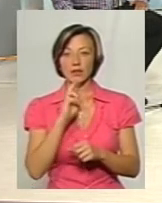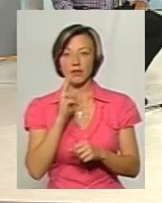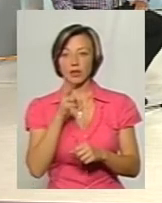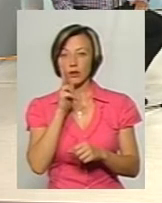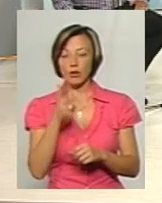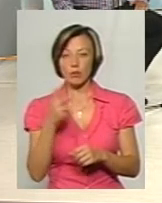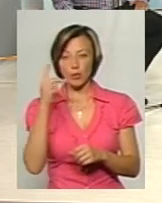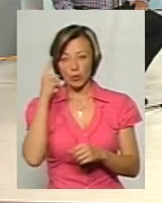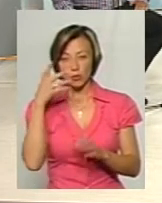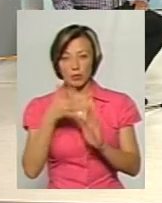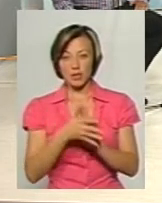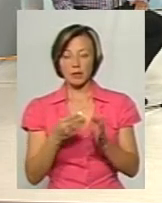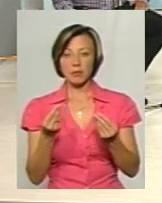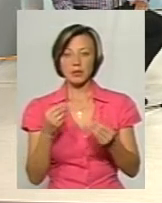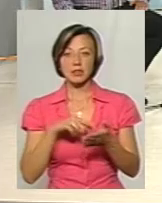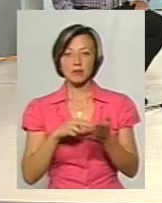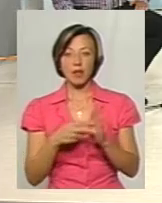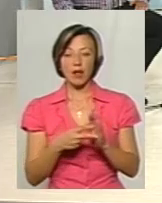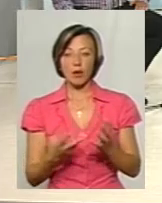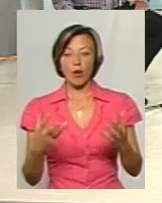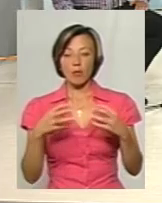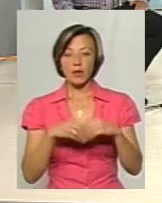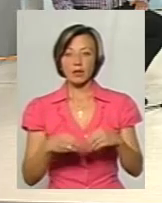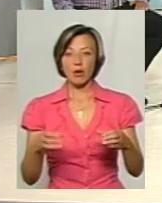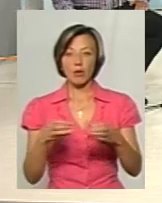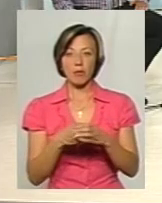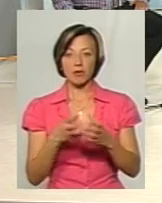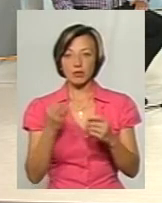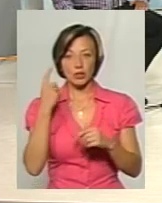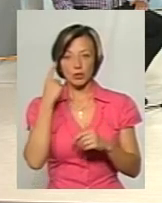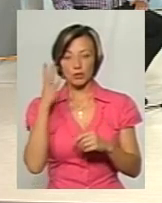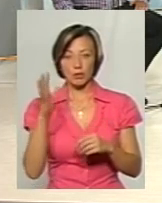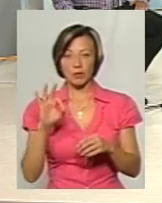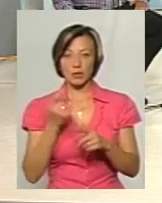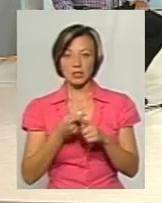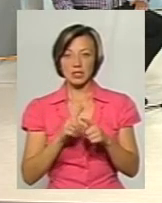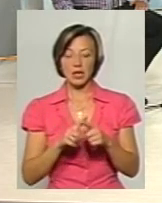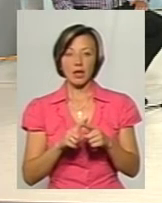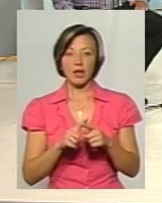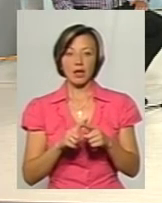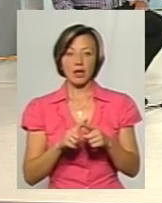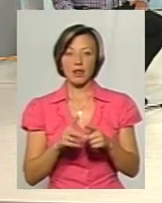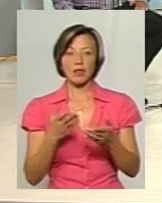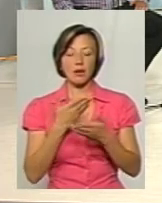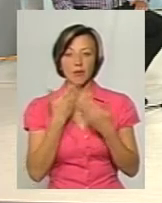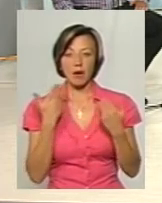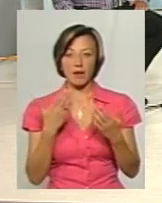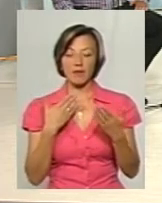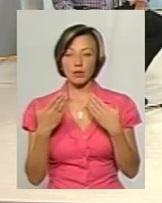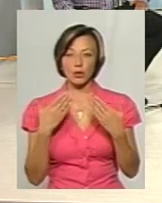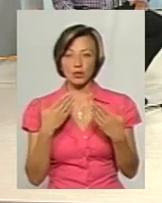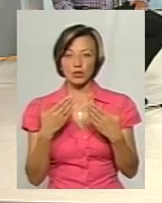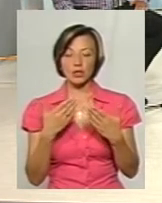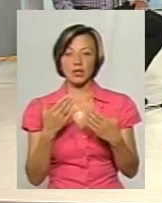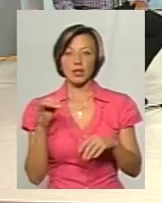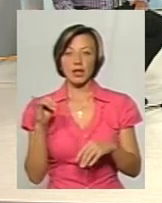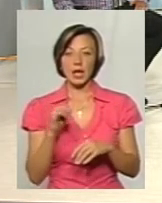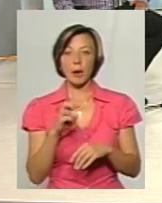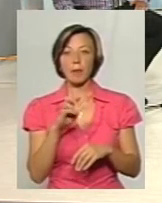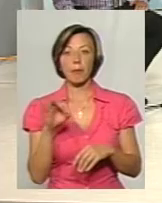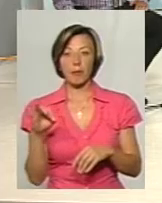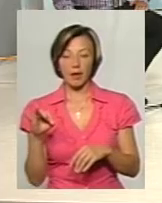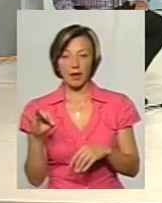свій бізнес-план. І до того, що об'єднання громад, що ніхто навіть і не думав про це. Я думаю, що це абсолютно не має ніякого відношення. І якби навіть